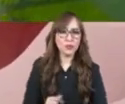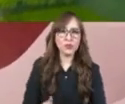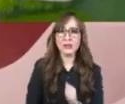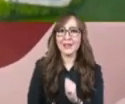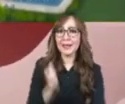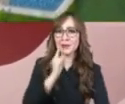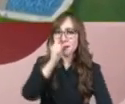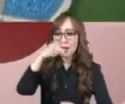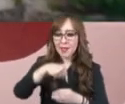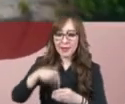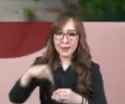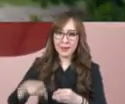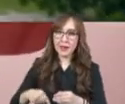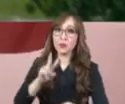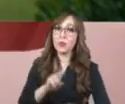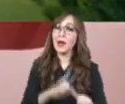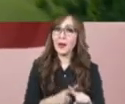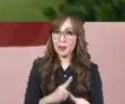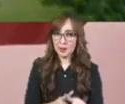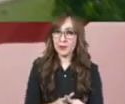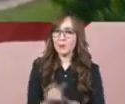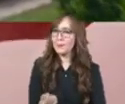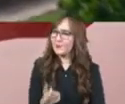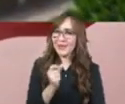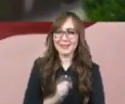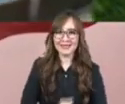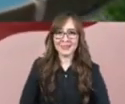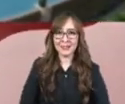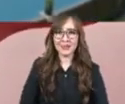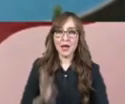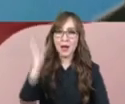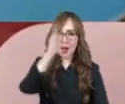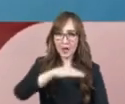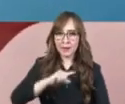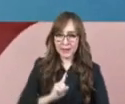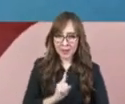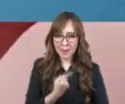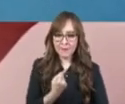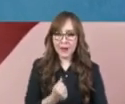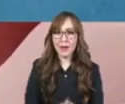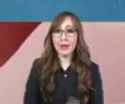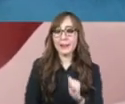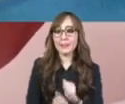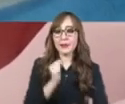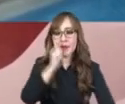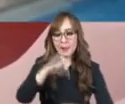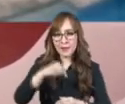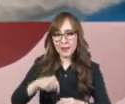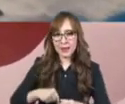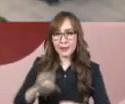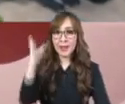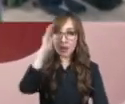hari lah kita swab gitu ya, minimal gitu. Jadi hari pertama datang kita swab, 5 hari kita swab. Kalau misalnya di rumah